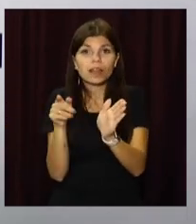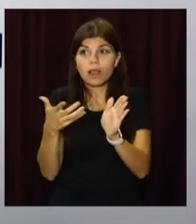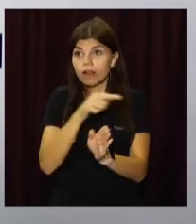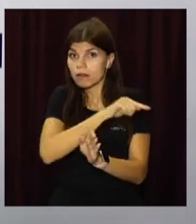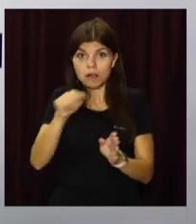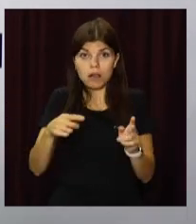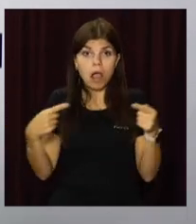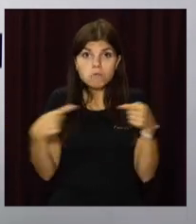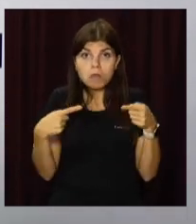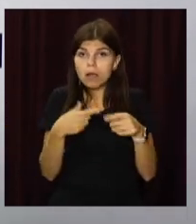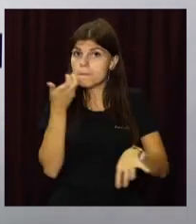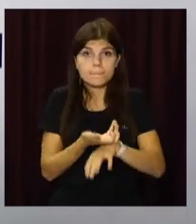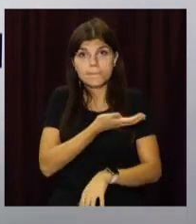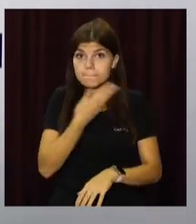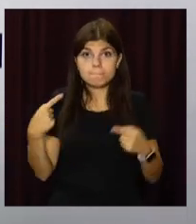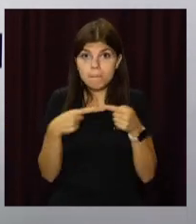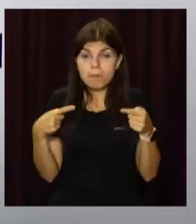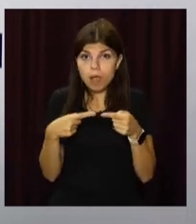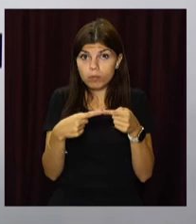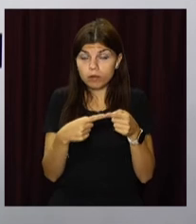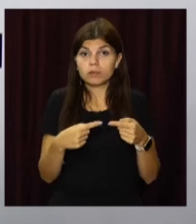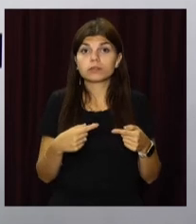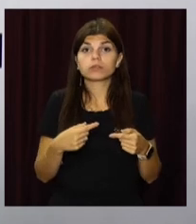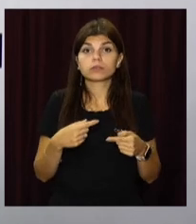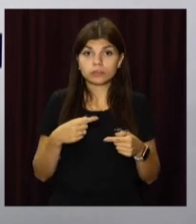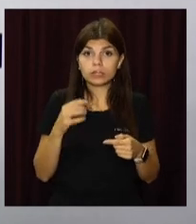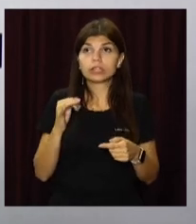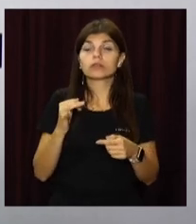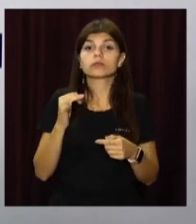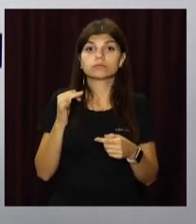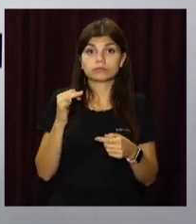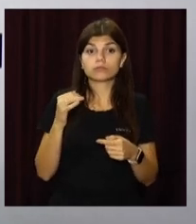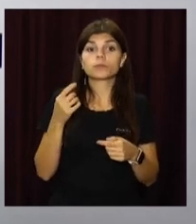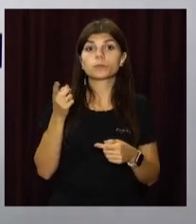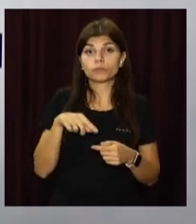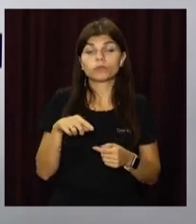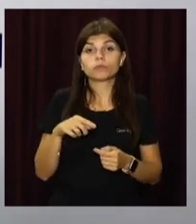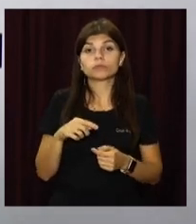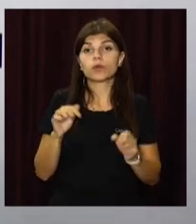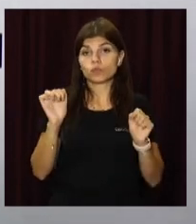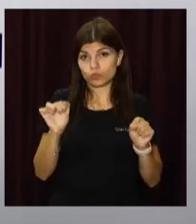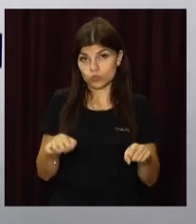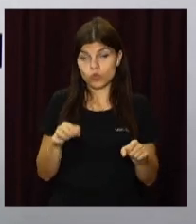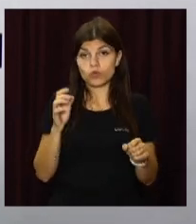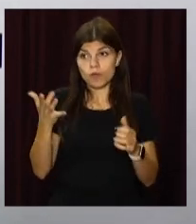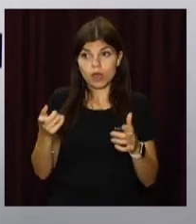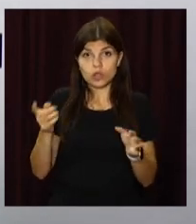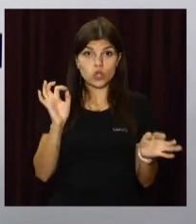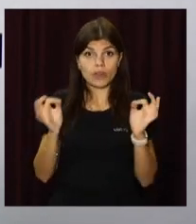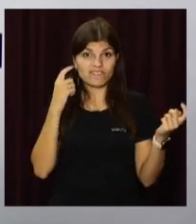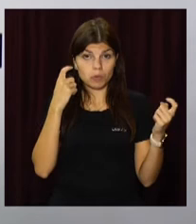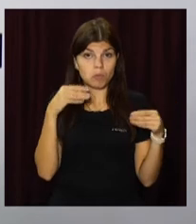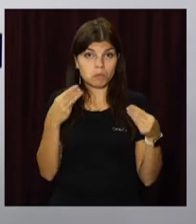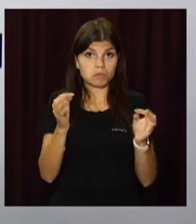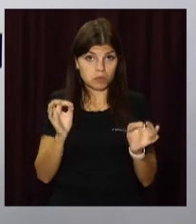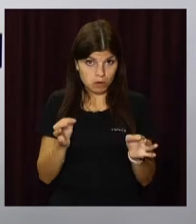скажімо так, відповідають індикативним приладам відповідно до діючого законодавства, вони мають нормальні дані,